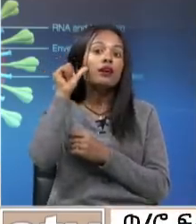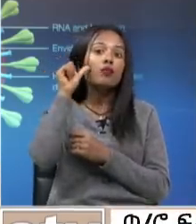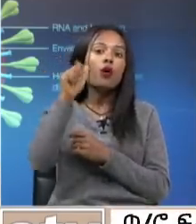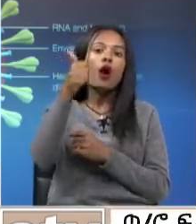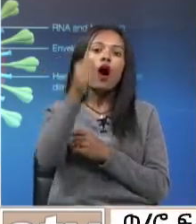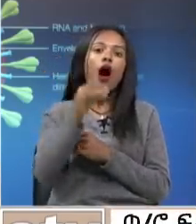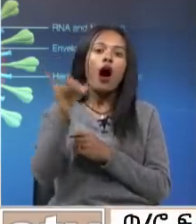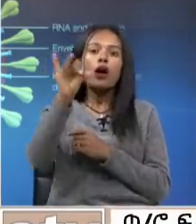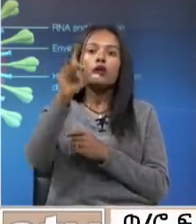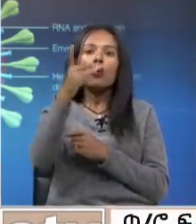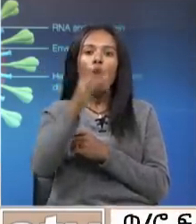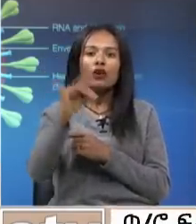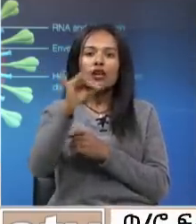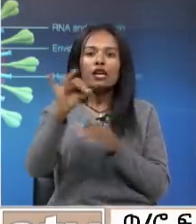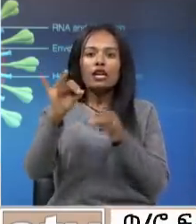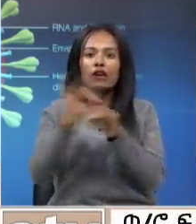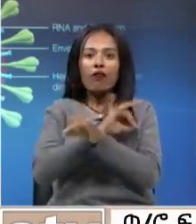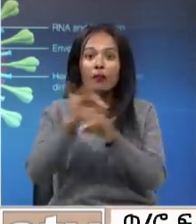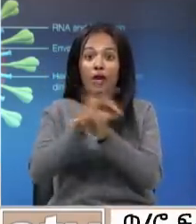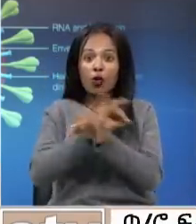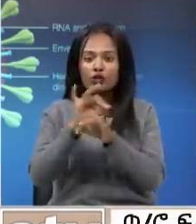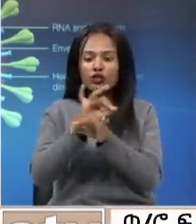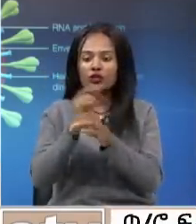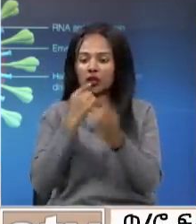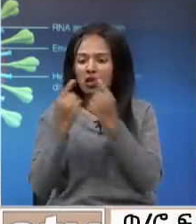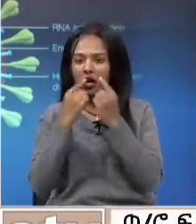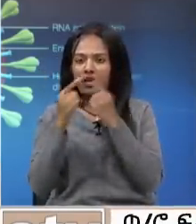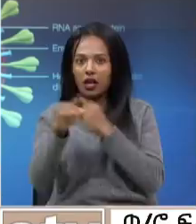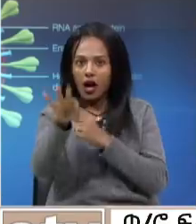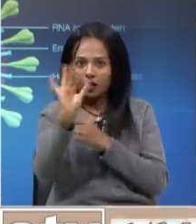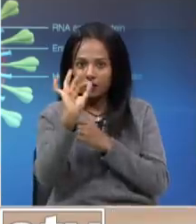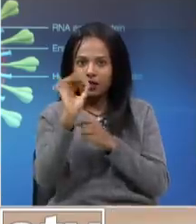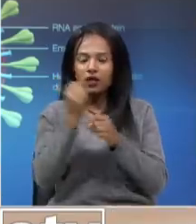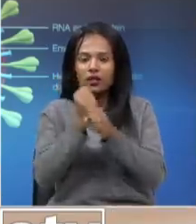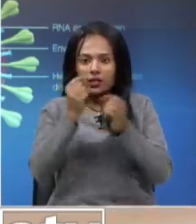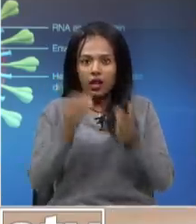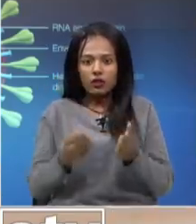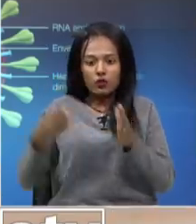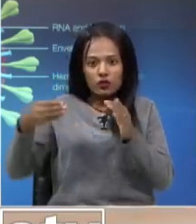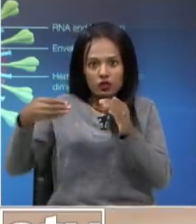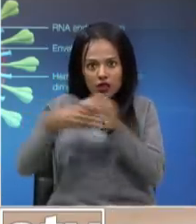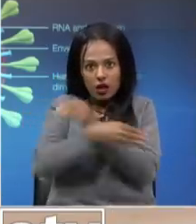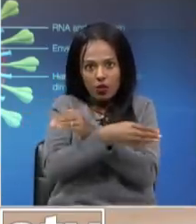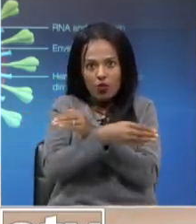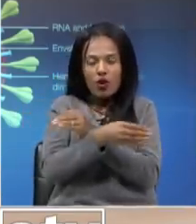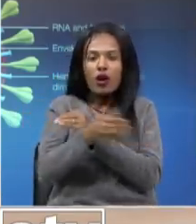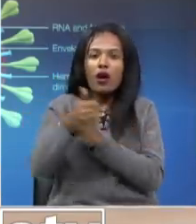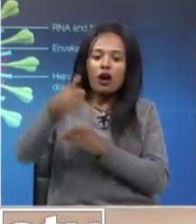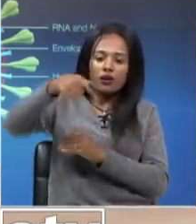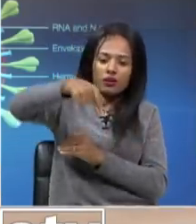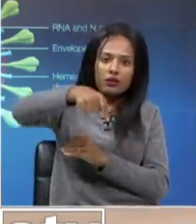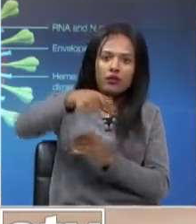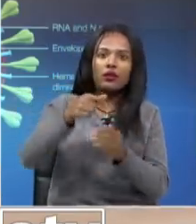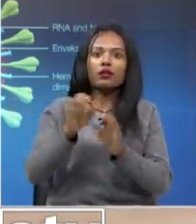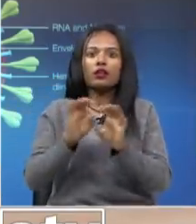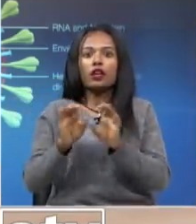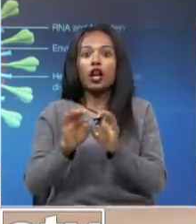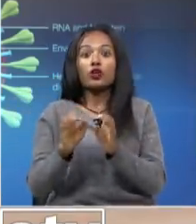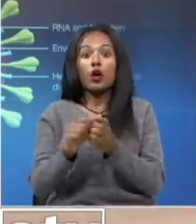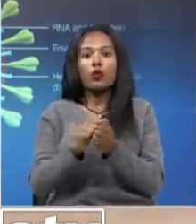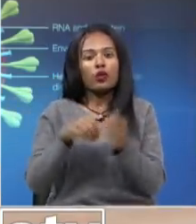የአልኮል ከፋብሪካዎች ተነጋግረን አግኝተን ሰራተኞቹ ሲገቡ ደግሞ አልኮል እየተደረገላቸው